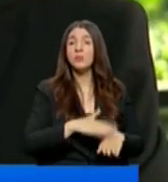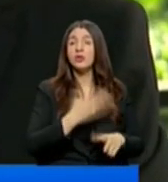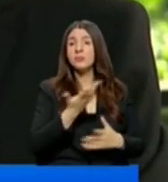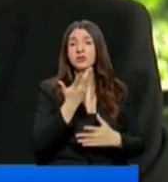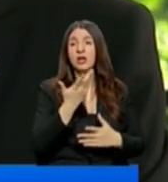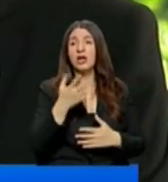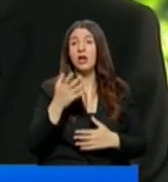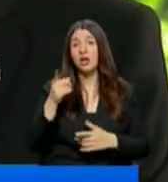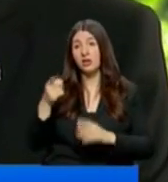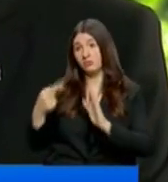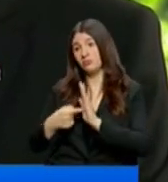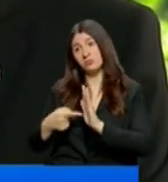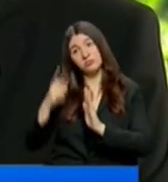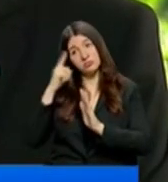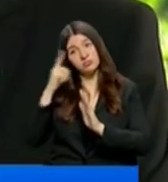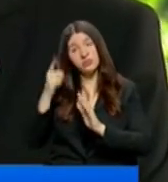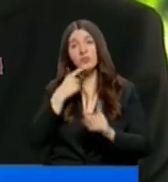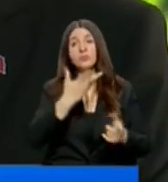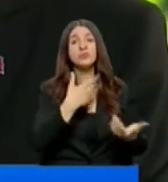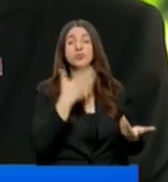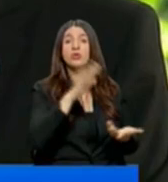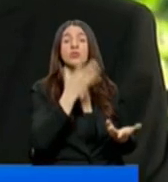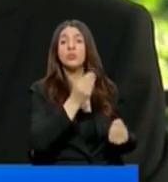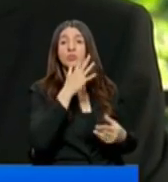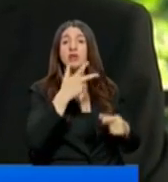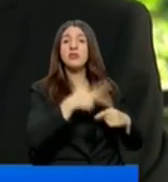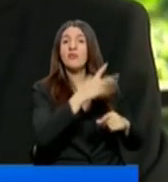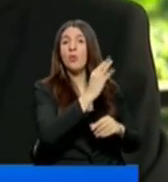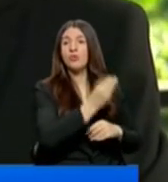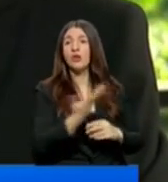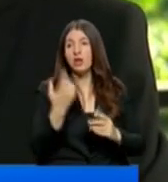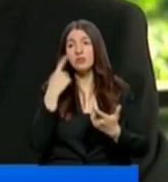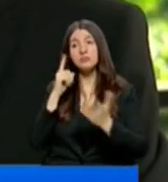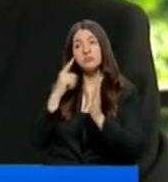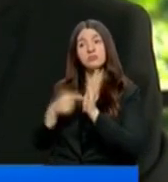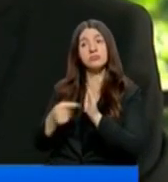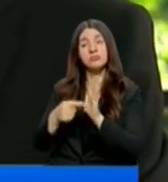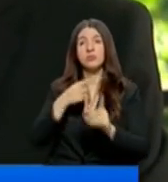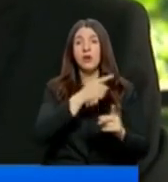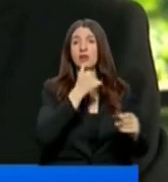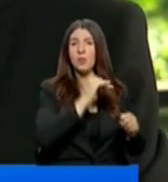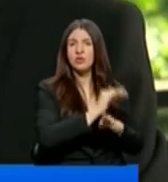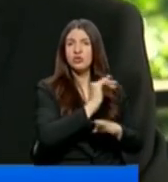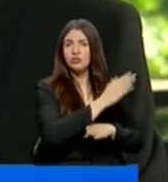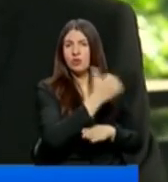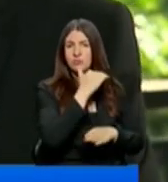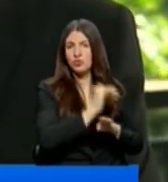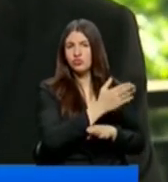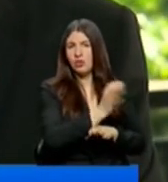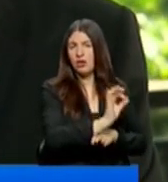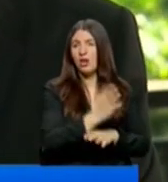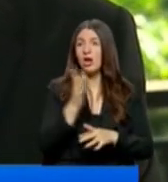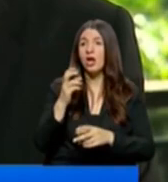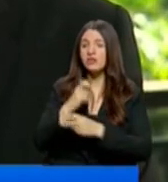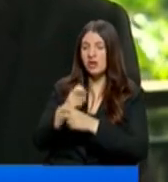Biz şantaj olarak. Biz çünkü bilmiyoruz sonra onları. Mesela Zarrab'da da öyle oldu. Şantaj olarak. Adam hayatını yaşıyor şimdi. Tabii şantaj olarak tehdit